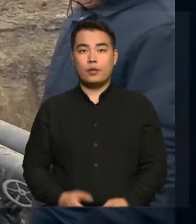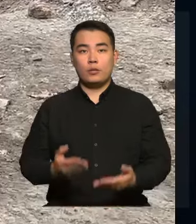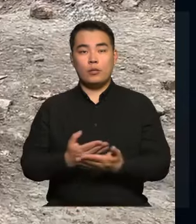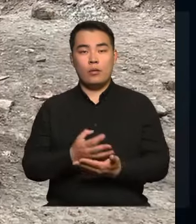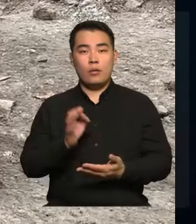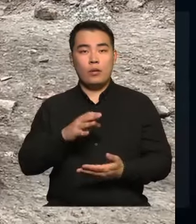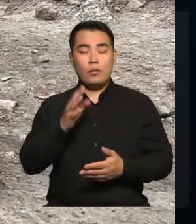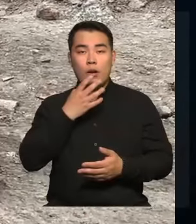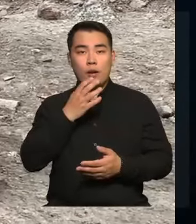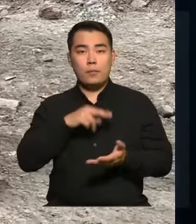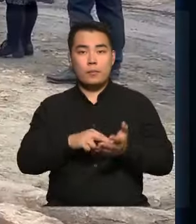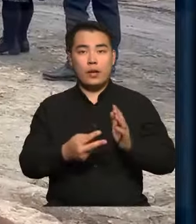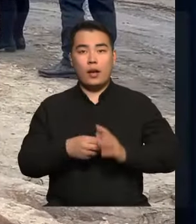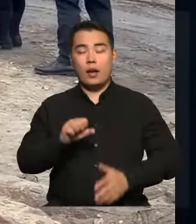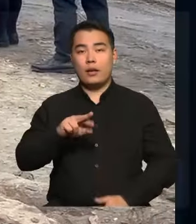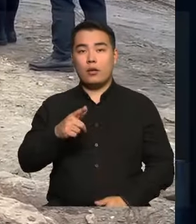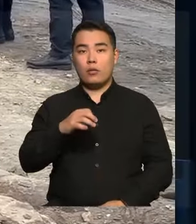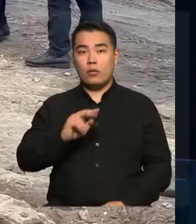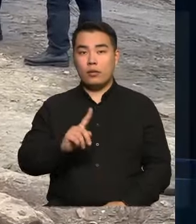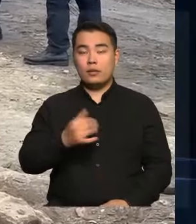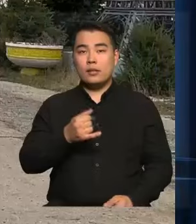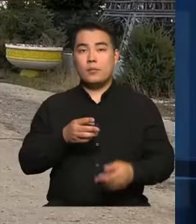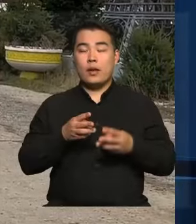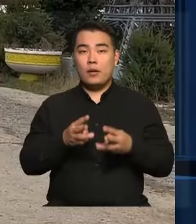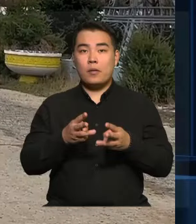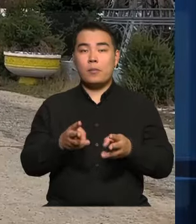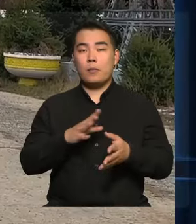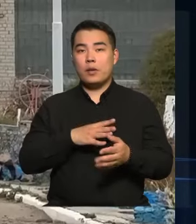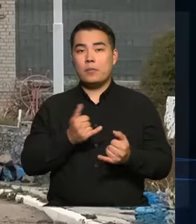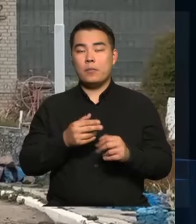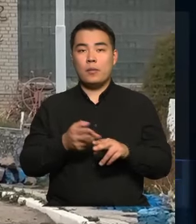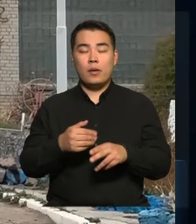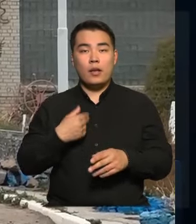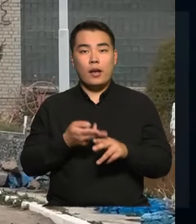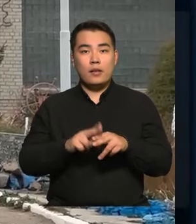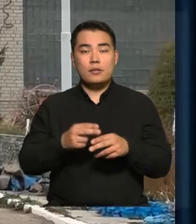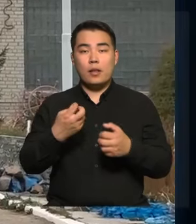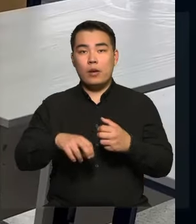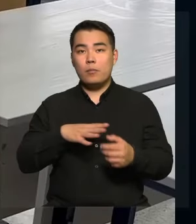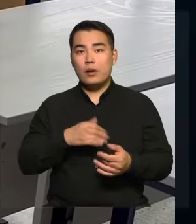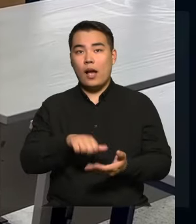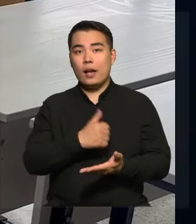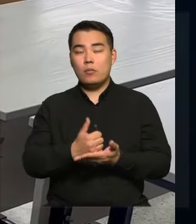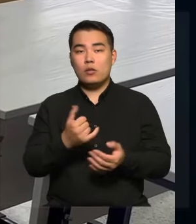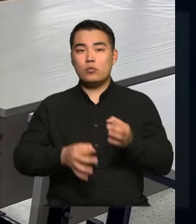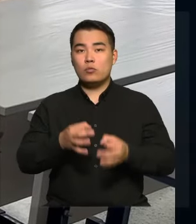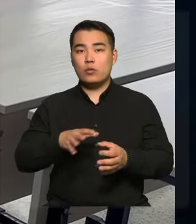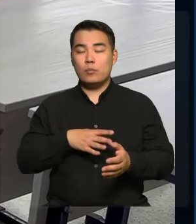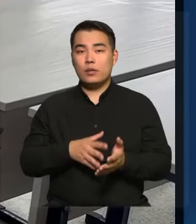Жыр болған жылу жүйесі Аягөз қаласында қазанда қысқа дайын болмай шықты. Әкімдік мердігер мекемені сотқа берді.